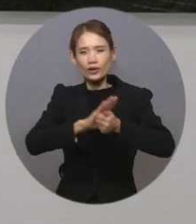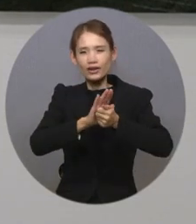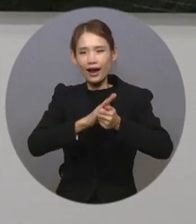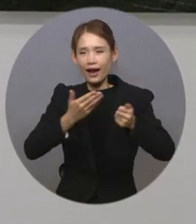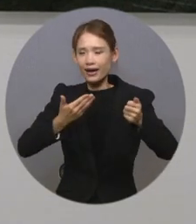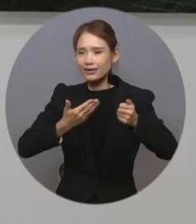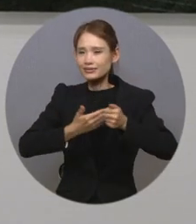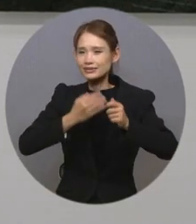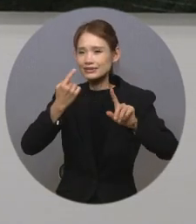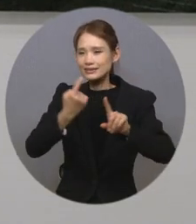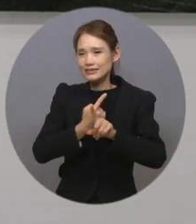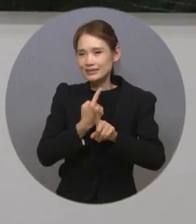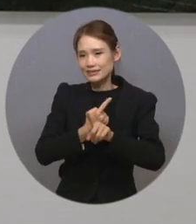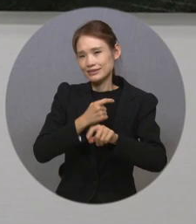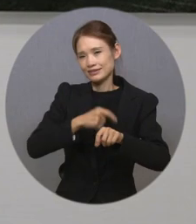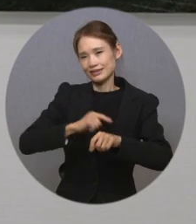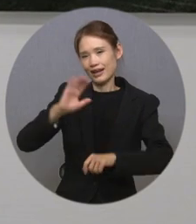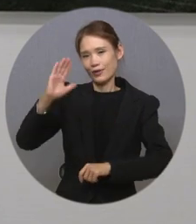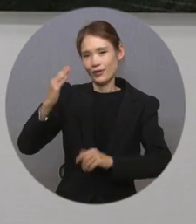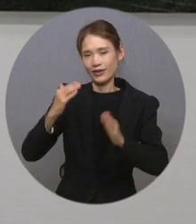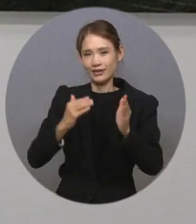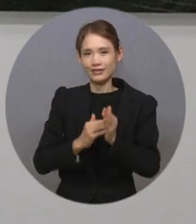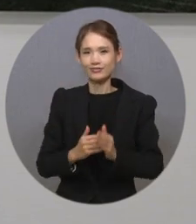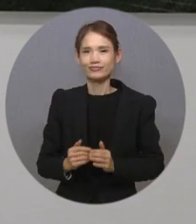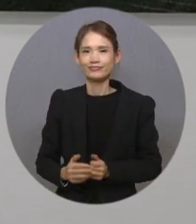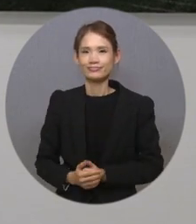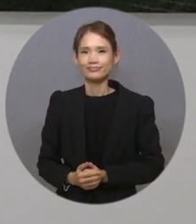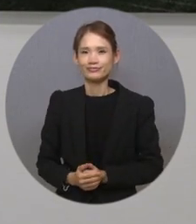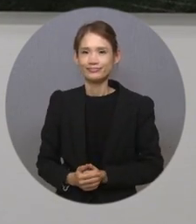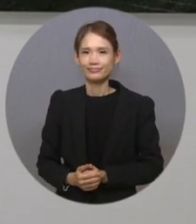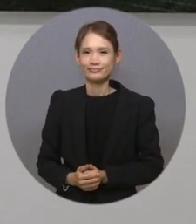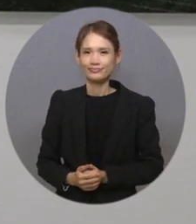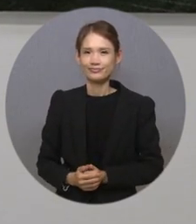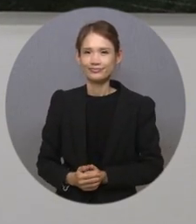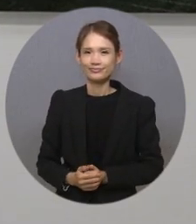힐링의 시간이 되고 있습니다. 복지TV 경기방송 정선입니다.